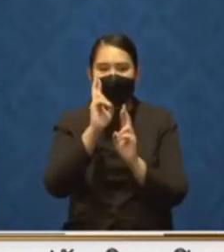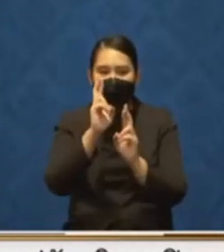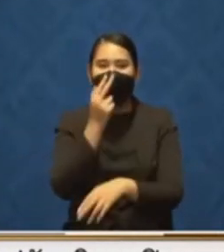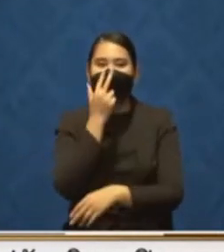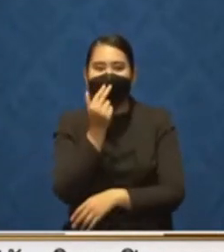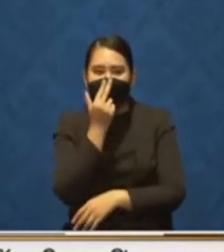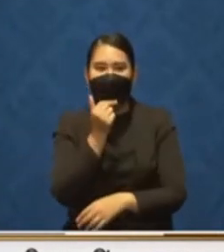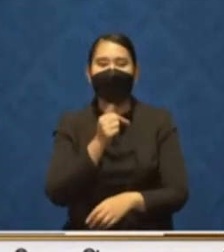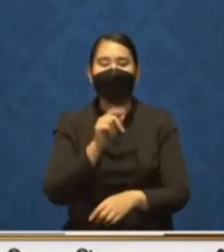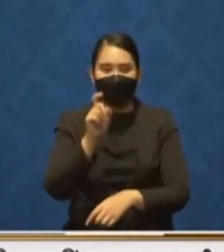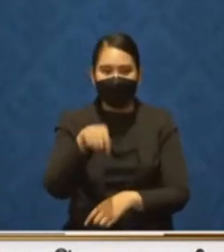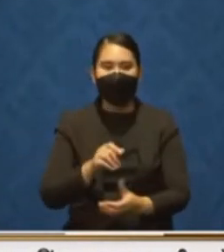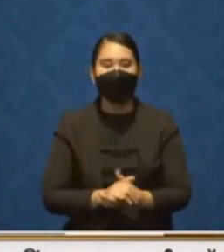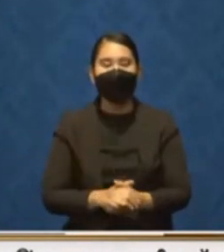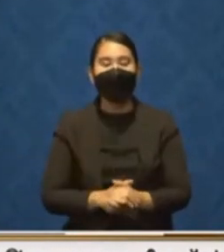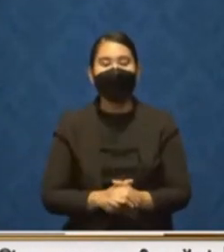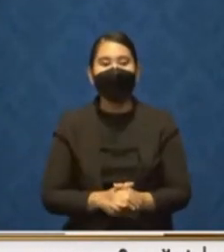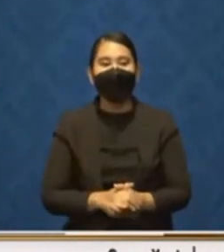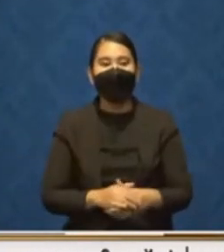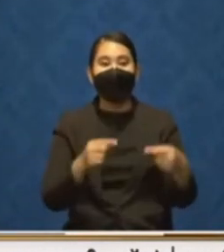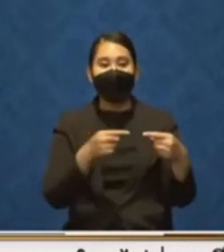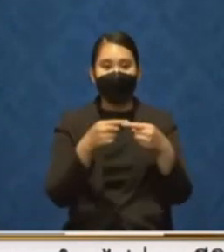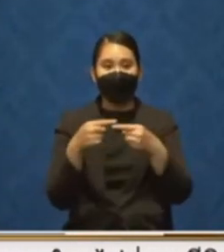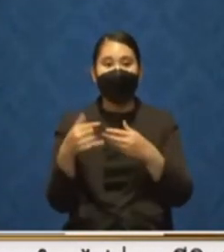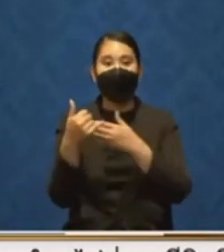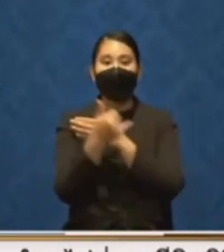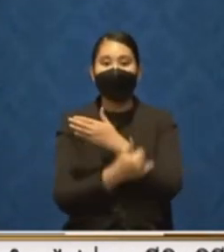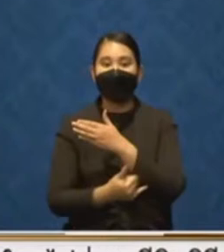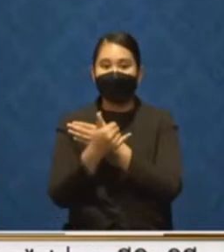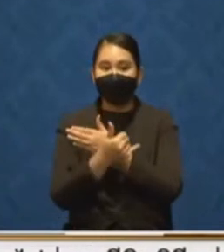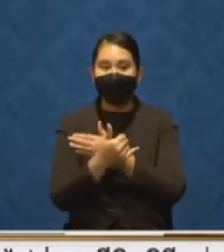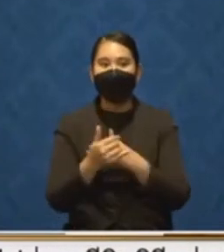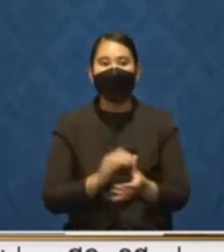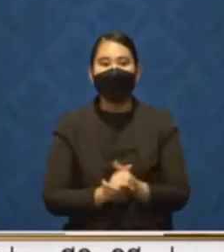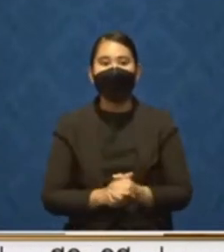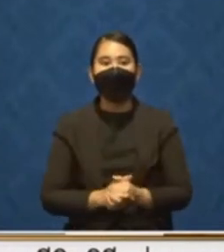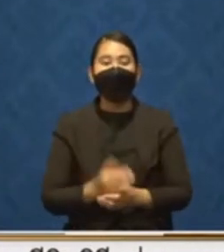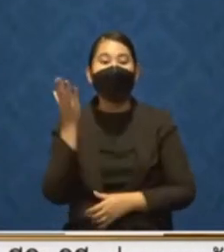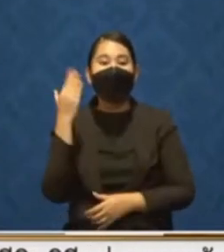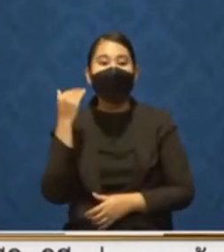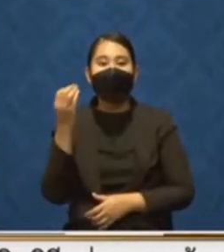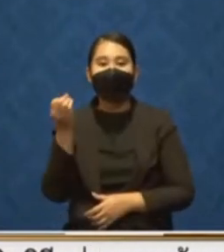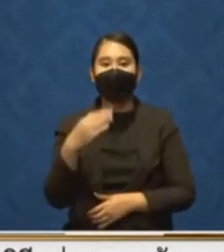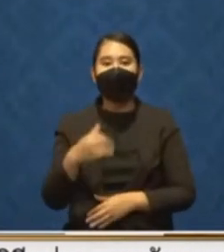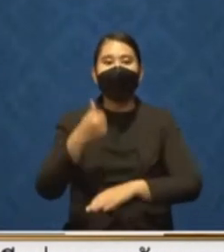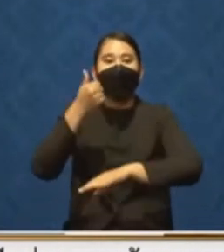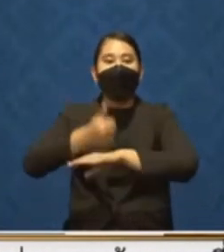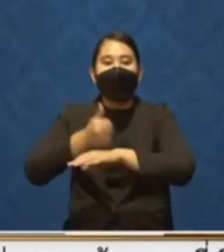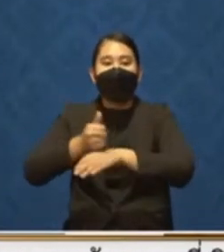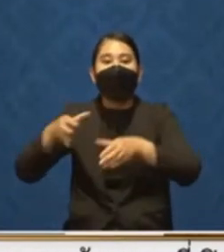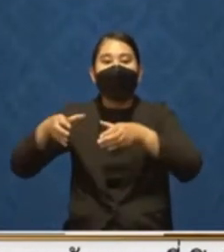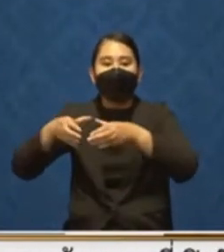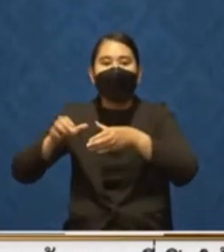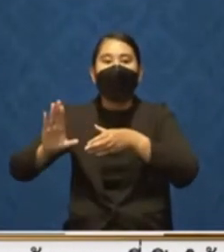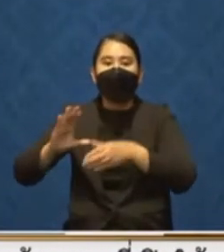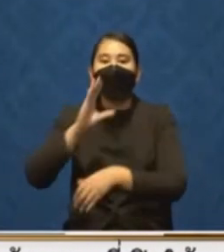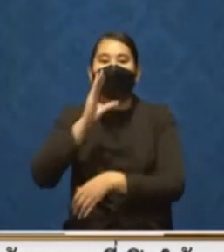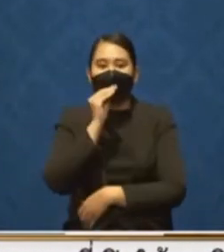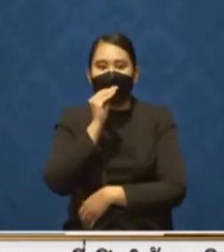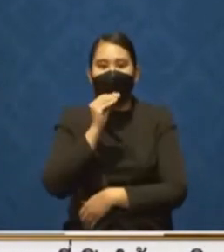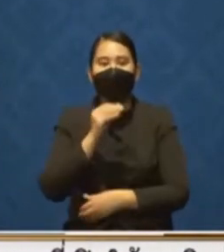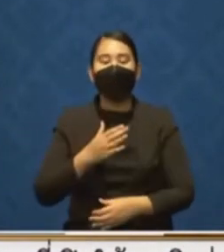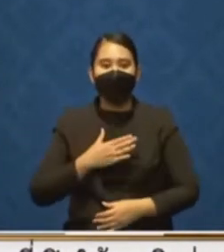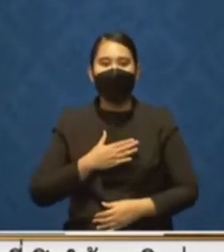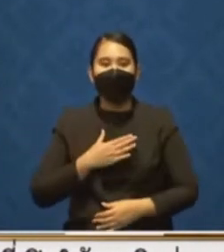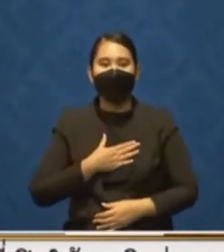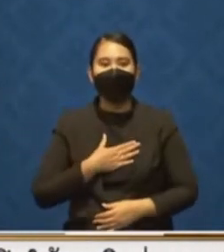เรื่องต่อไปเรื่องการต่างประเทศท่านเมื่อสักครู่นี้หัวหน้าพรรคภาคนึงก็ได้กล่าวนะครับผมก็เดี๋ยว